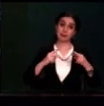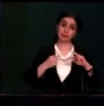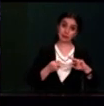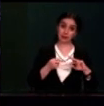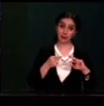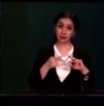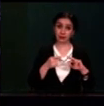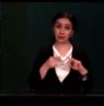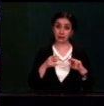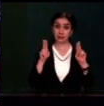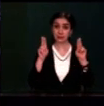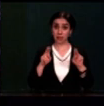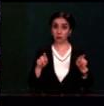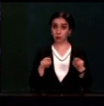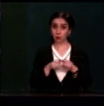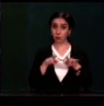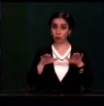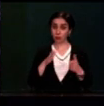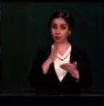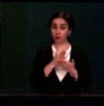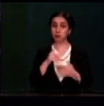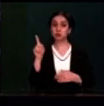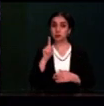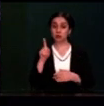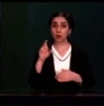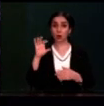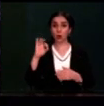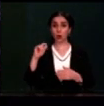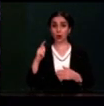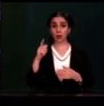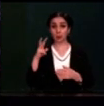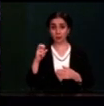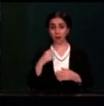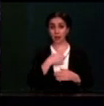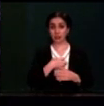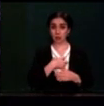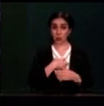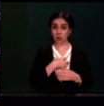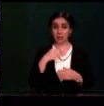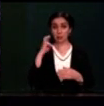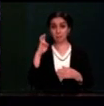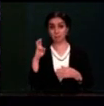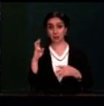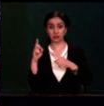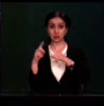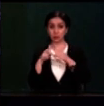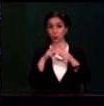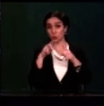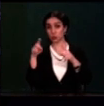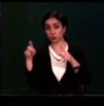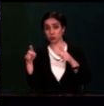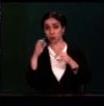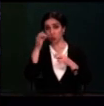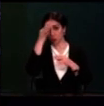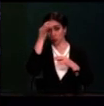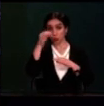o'rinli ekan. Agar tekislikka tushirilgan og'maning asosidan Demak, B nuqtadan o'tuvchi to'g'ri